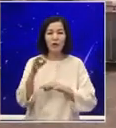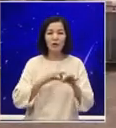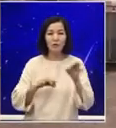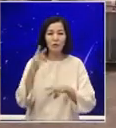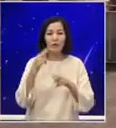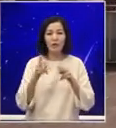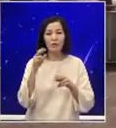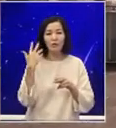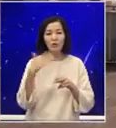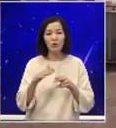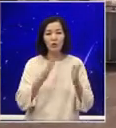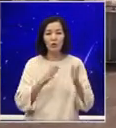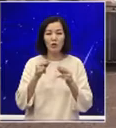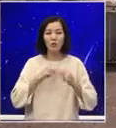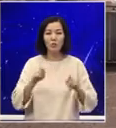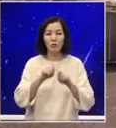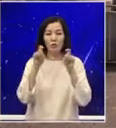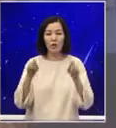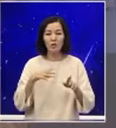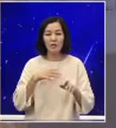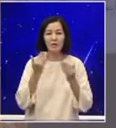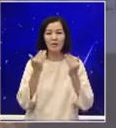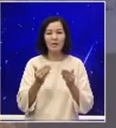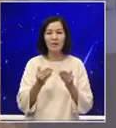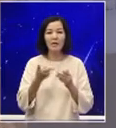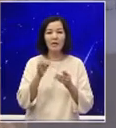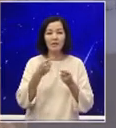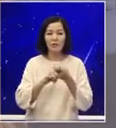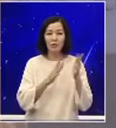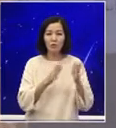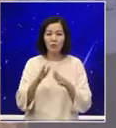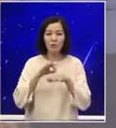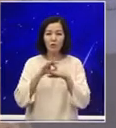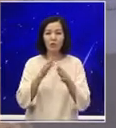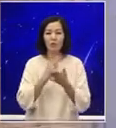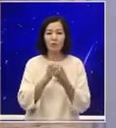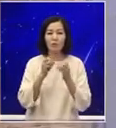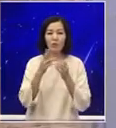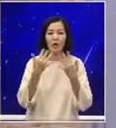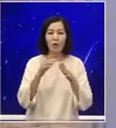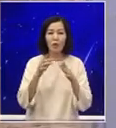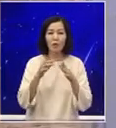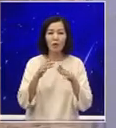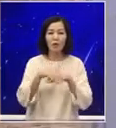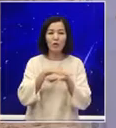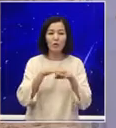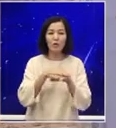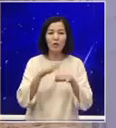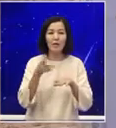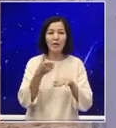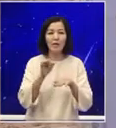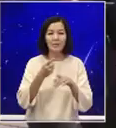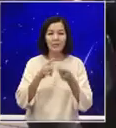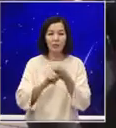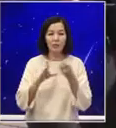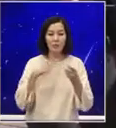кейін 250 тұрақты жұмыс орны ашылады. Газдандыру жұмыстары да жүйелі. Дегенмен 12 ауылдық округ тұрғындары көптен күткен